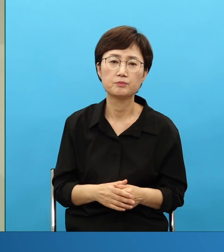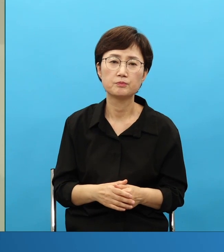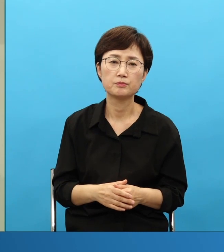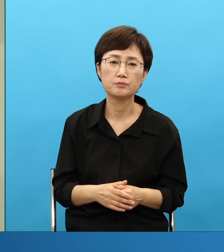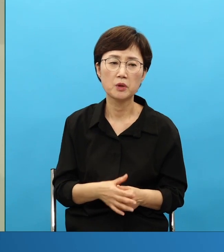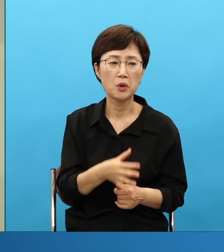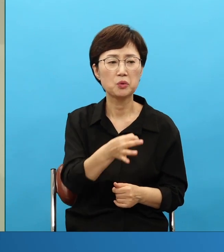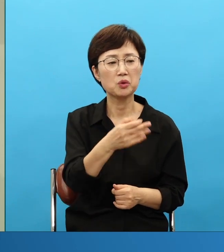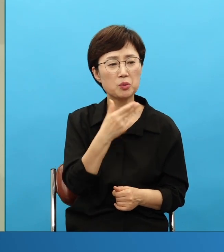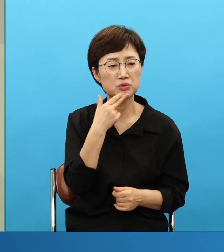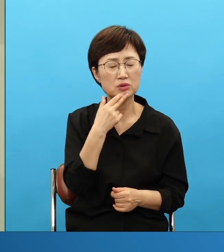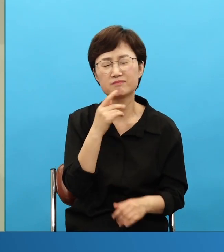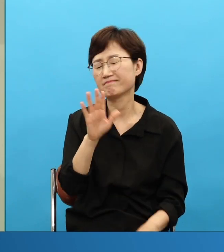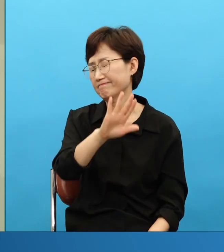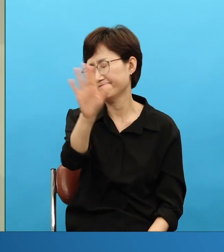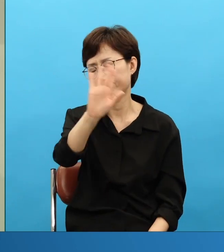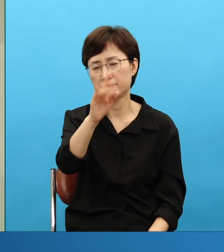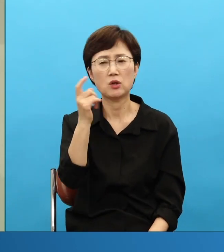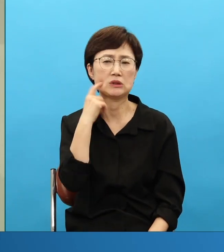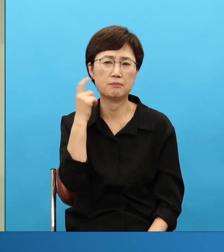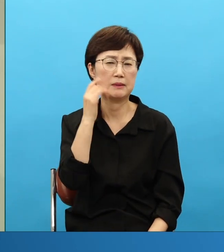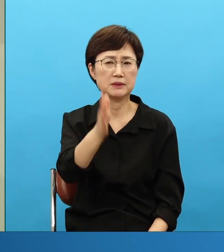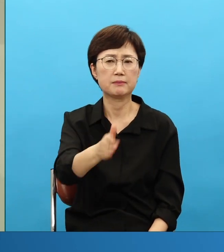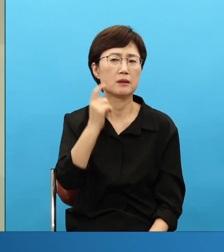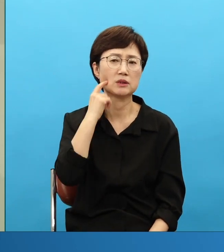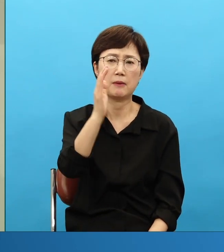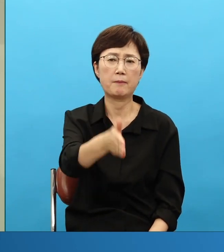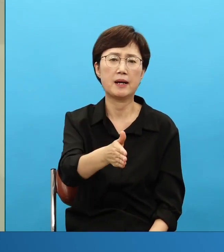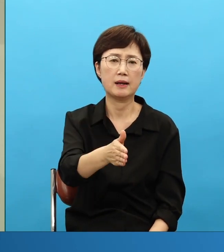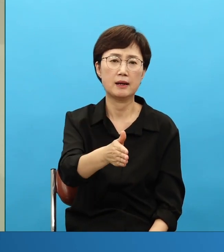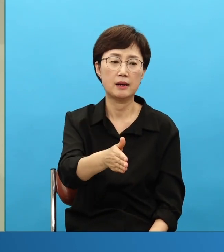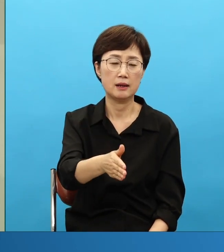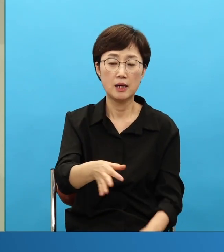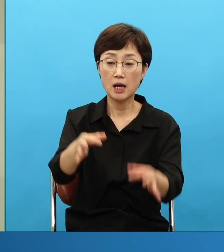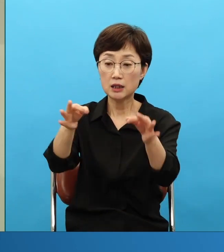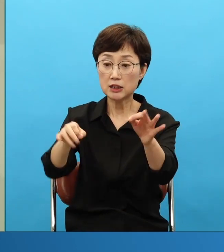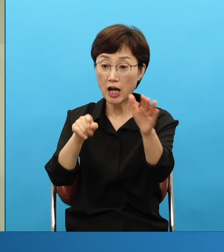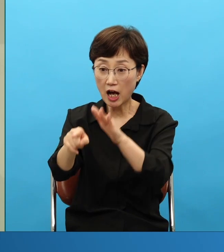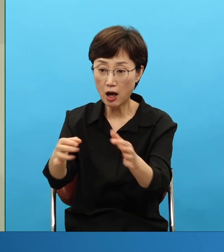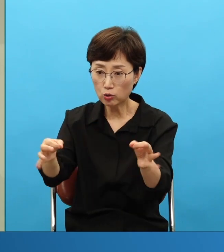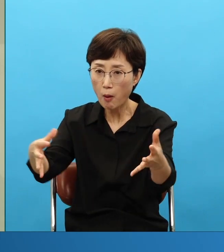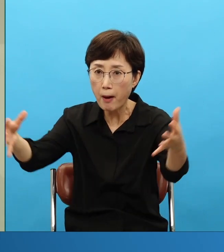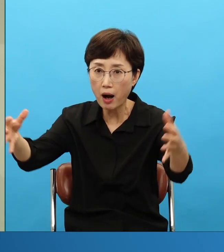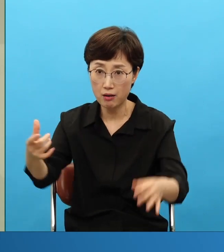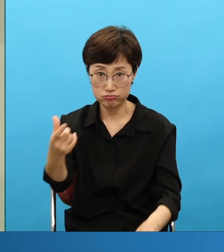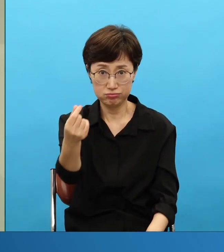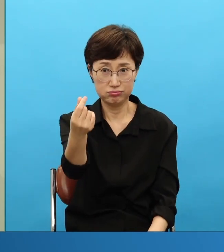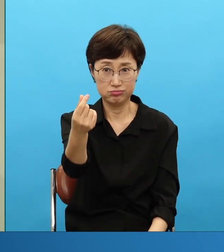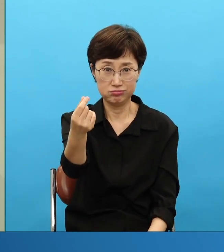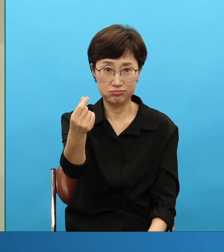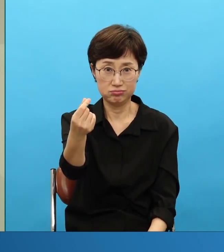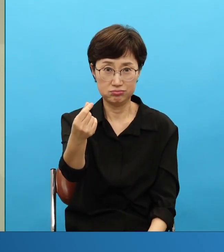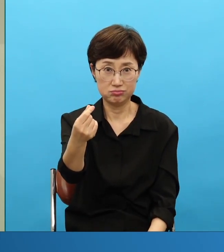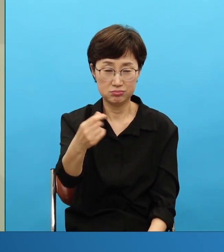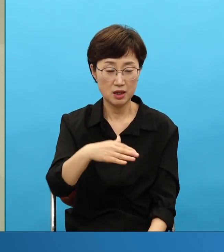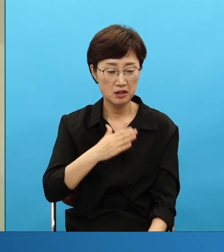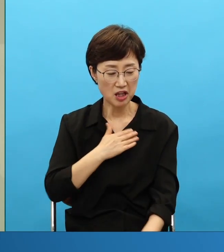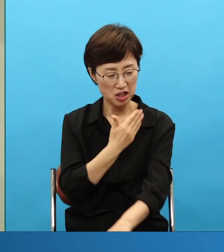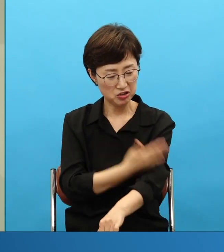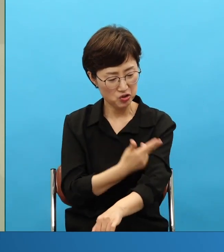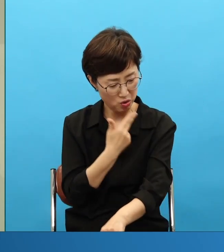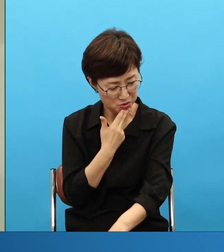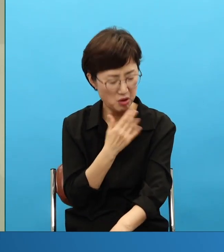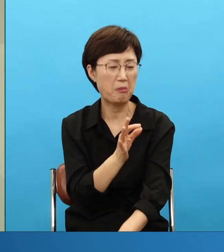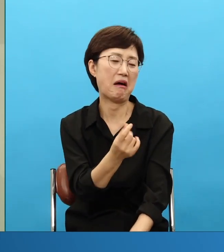돈 없다 다 I 거짓말이에요. have no money, that's all a lie. 은행 가면 꽉 있어요. The banks are full of money, 능력이 없지 얼마든지 있어요. that you don't have